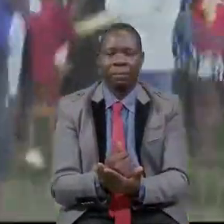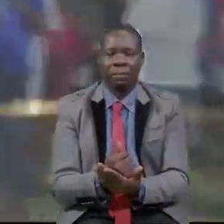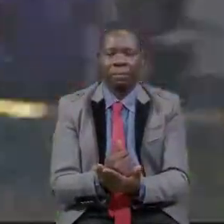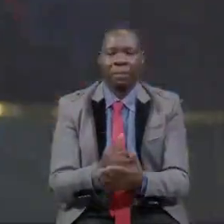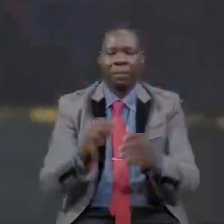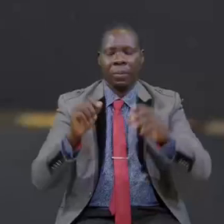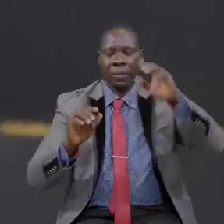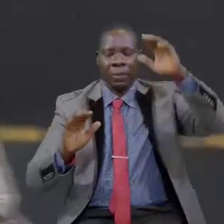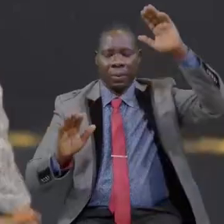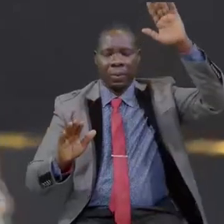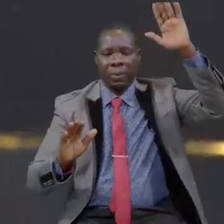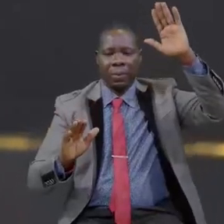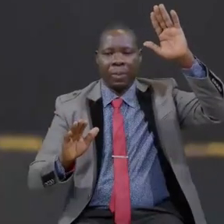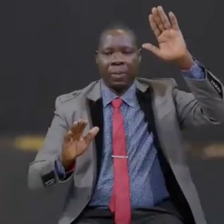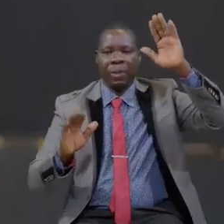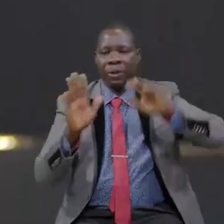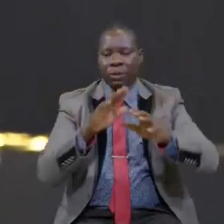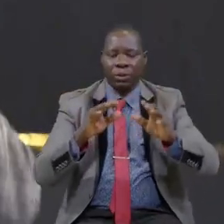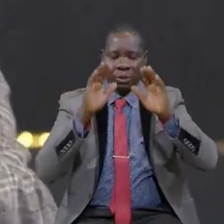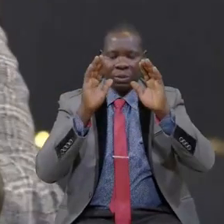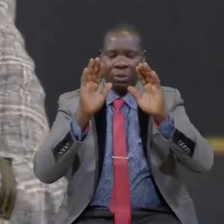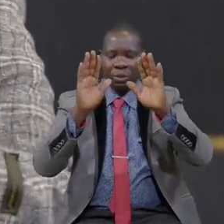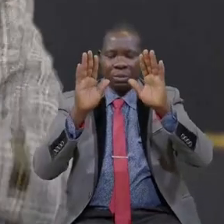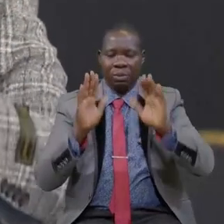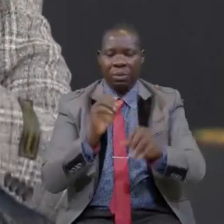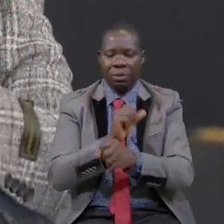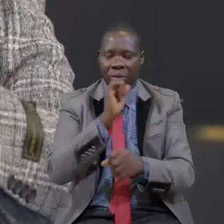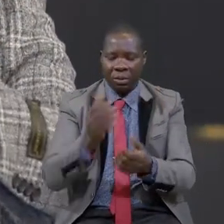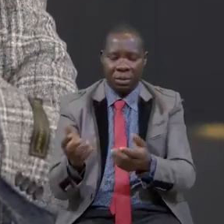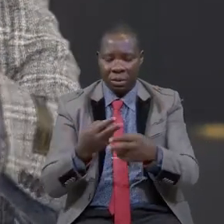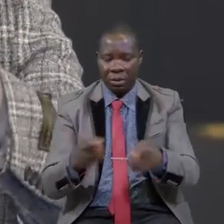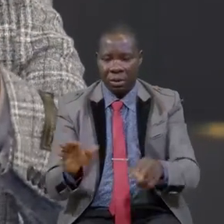Lève cette main, ton miracle est déjà prêt pour toi.